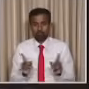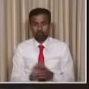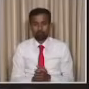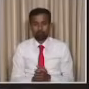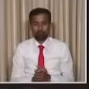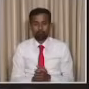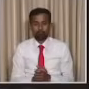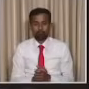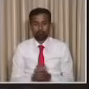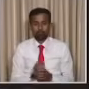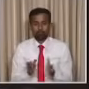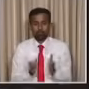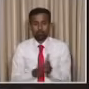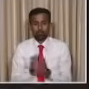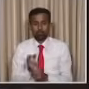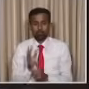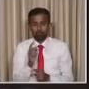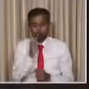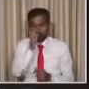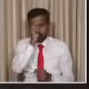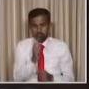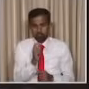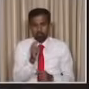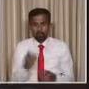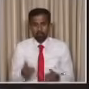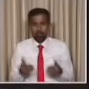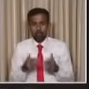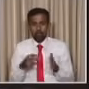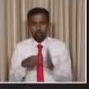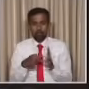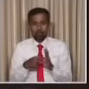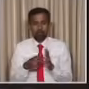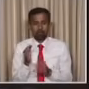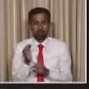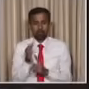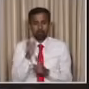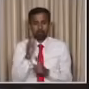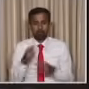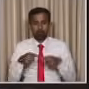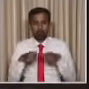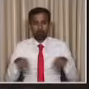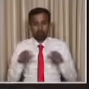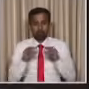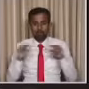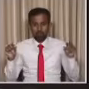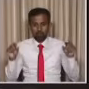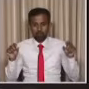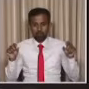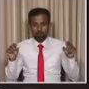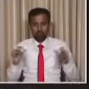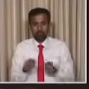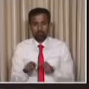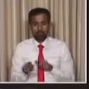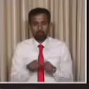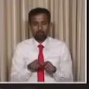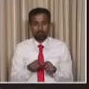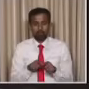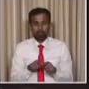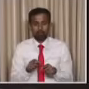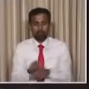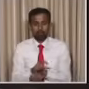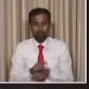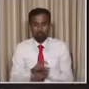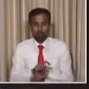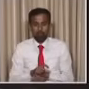गरु कारक सभा सभापतिमणि अद अयवे जनाधिपति वयशीर्षे सह इवगेम कमीशन